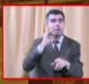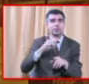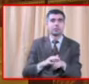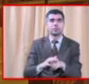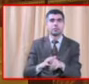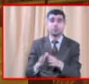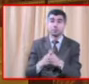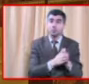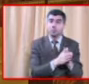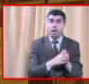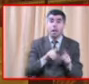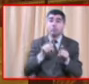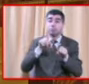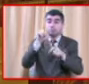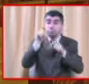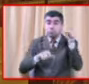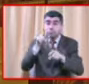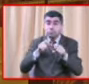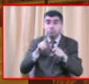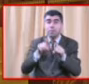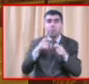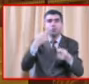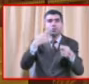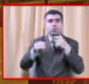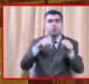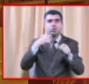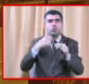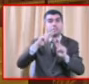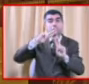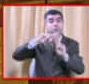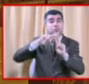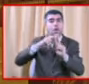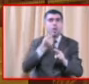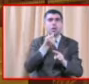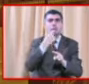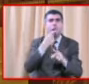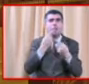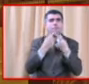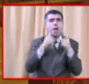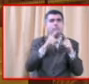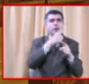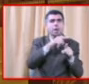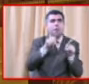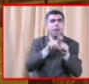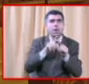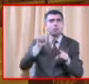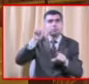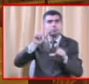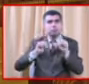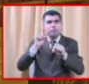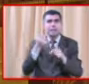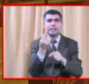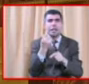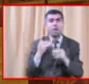حين أن المواطنون تيمشيو ويشريوا الأدوية بكيفية واسعة على واحد العدد ديال الأنواع اللي ما شملهاش قرار التخفيض، وبالتالي تبقى